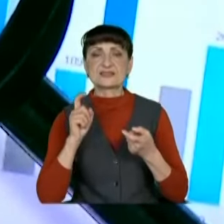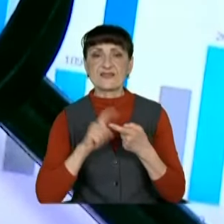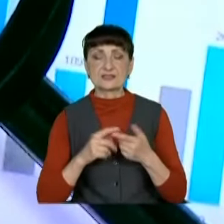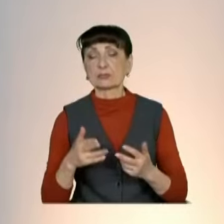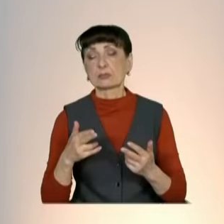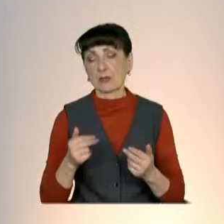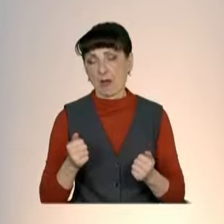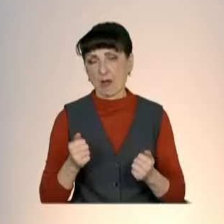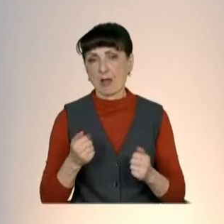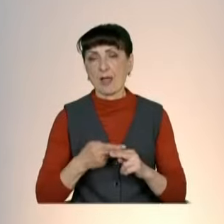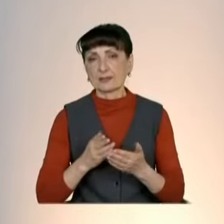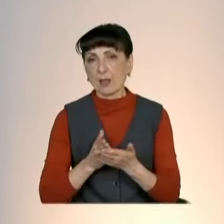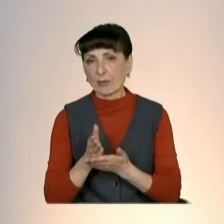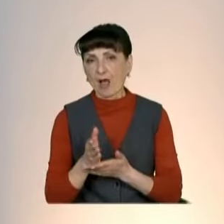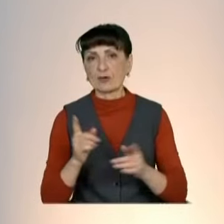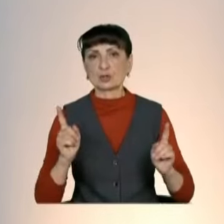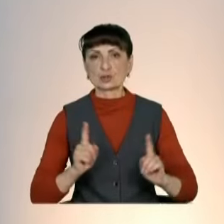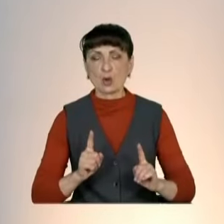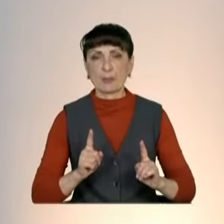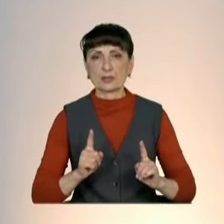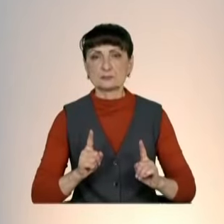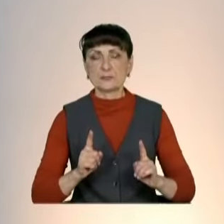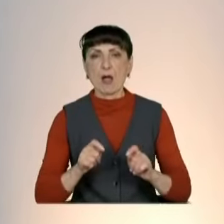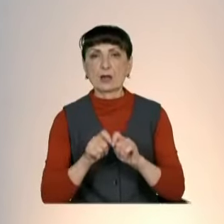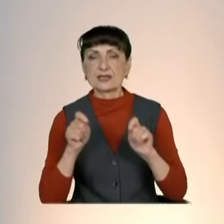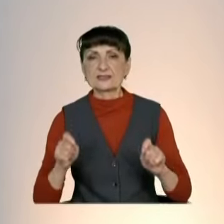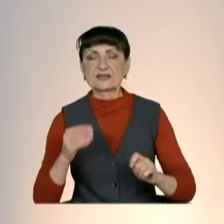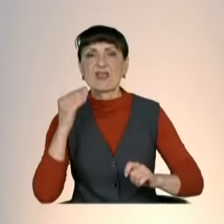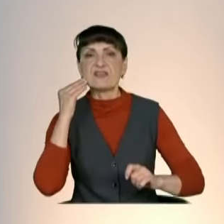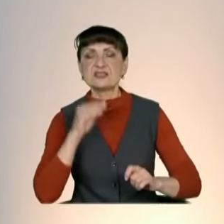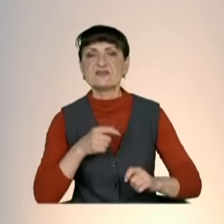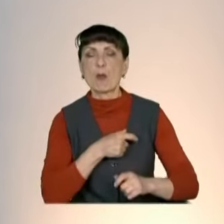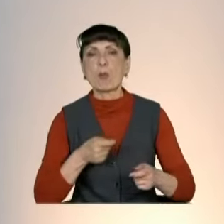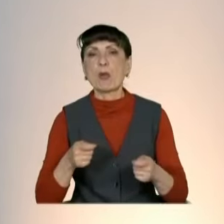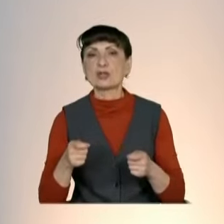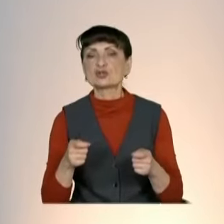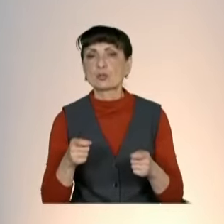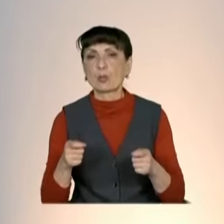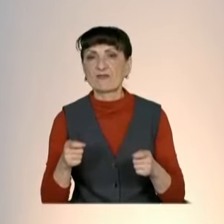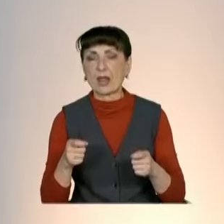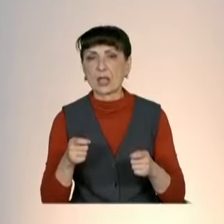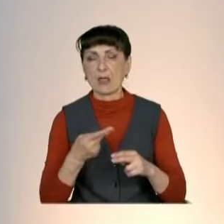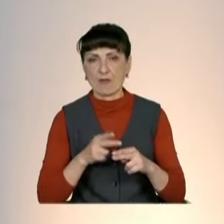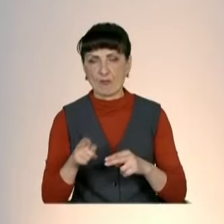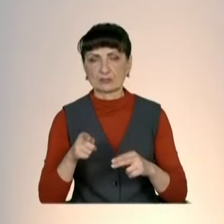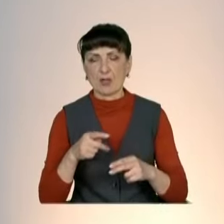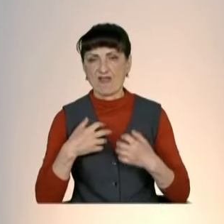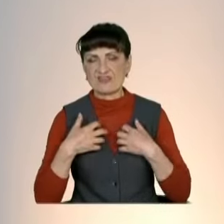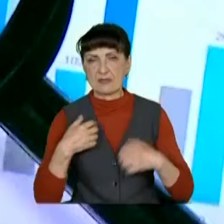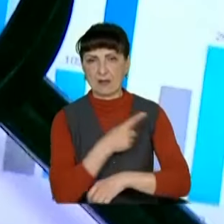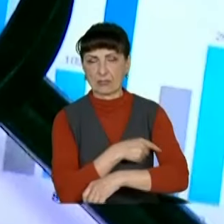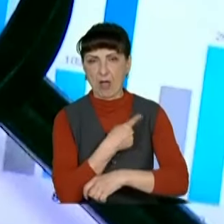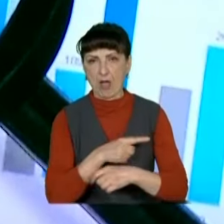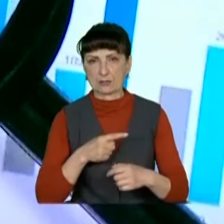первую очередь, наверное, это направлено на то, чтобы организовать эффективный менеджмент управления, в частности, вот ветеринарной наукой. А какая